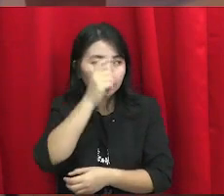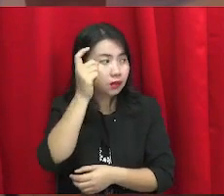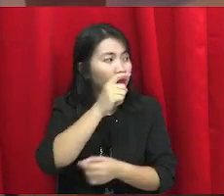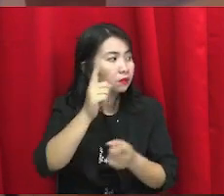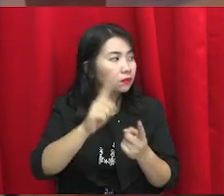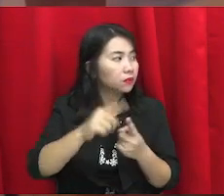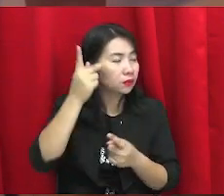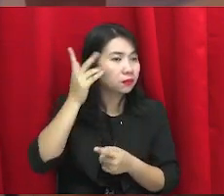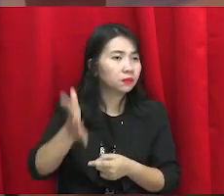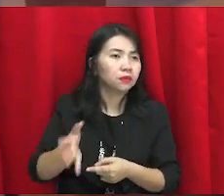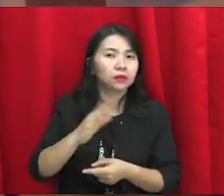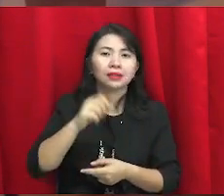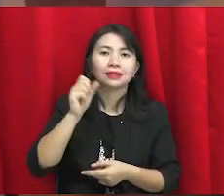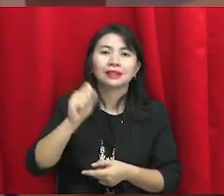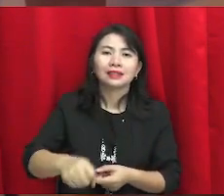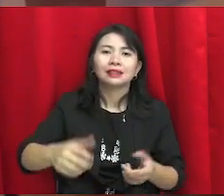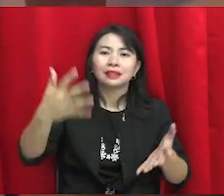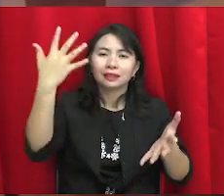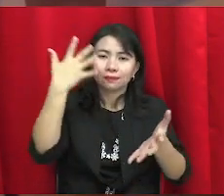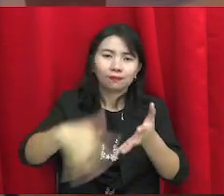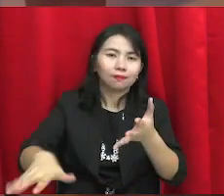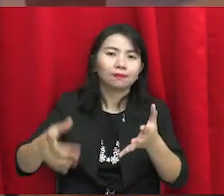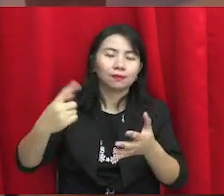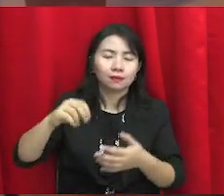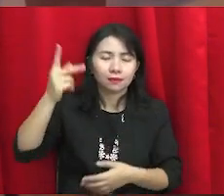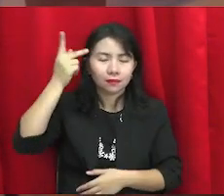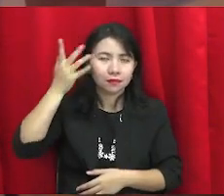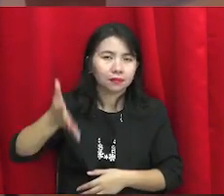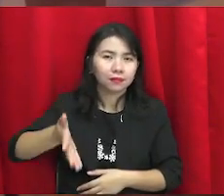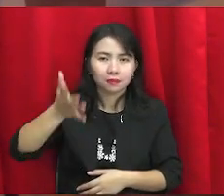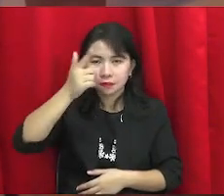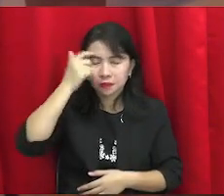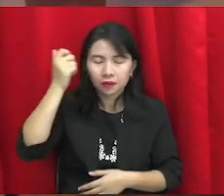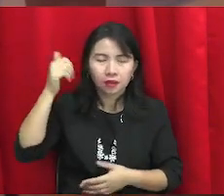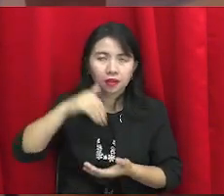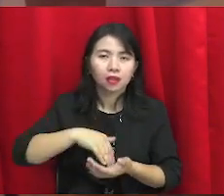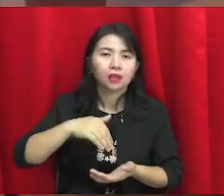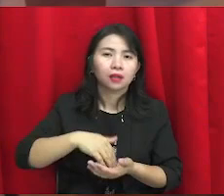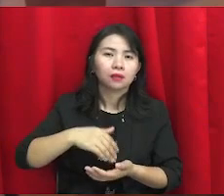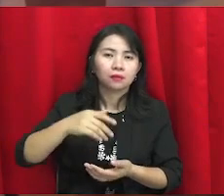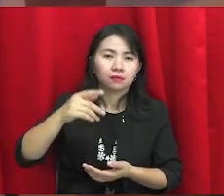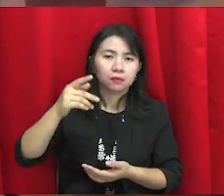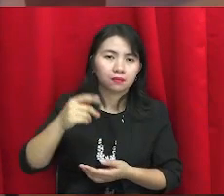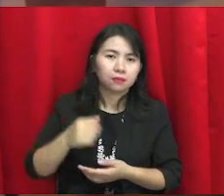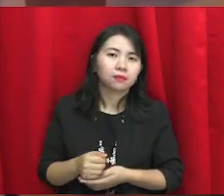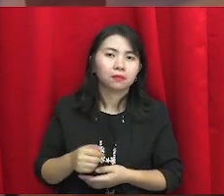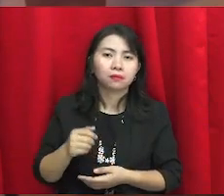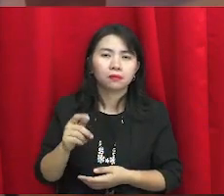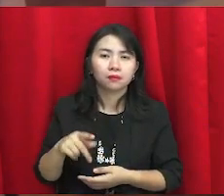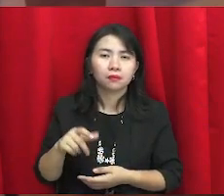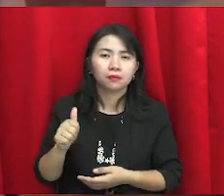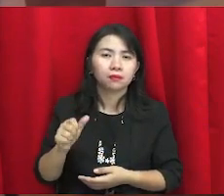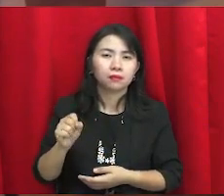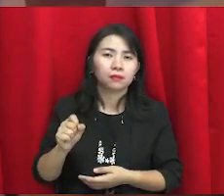na magdi-disqualify sa pastor kasi ang Diyos ang tumawag sa pastor.